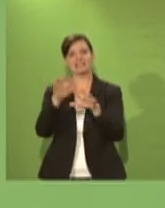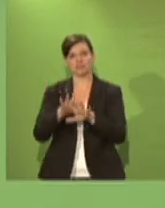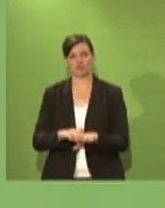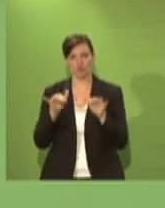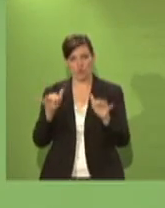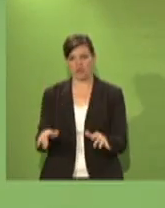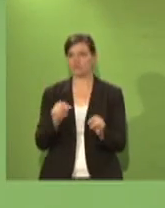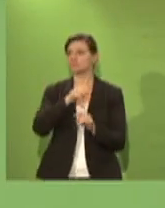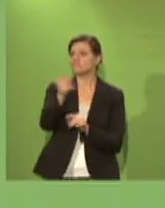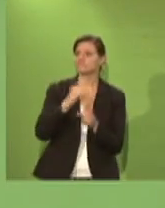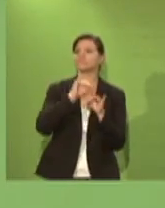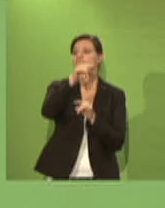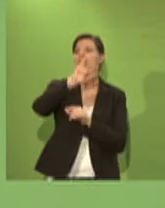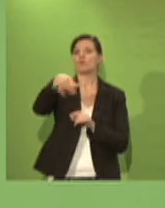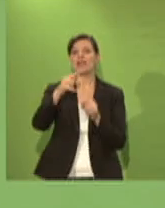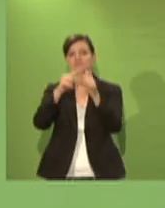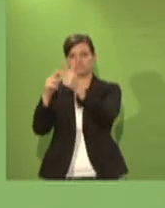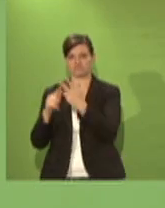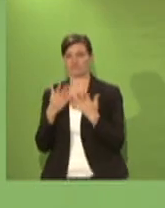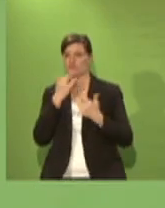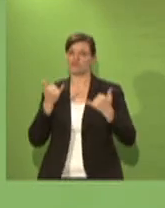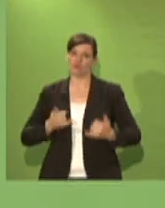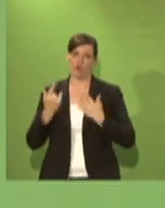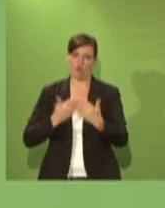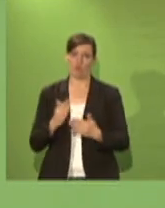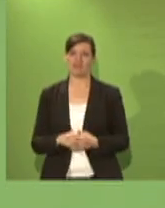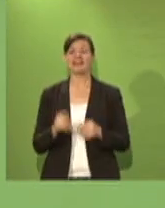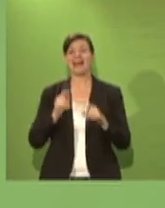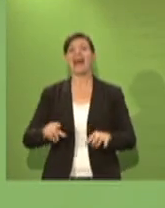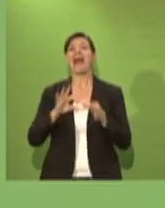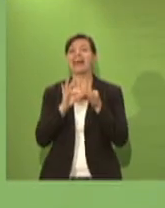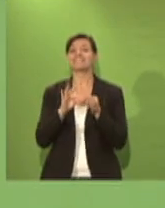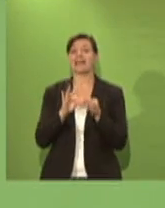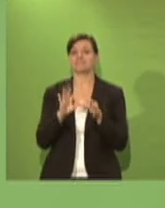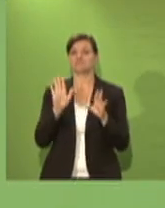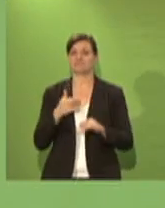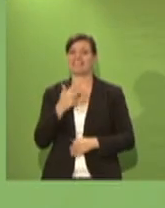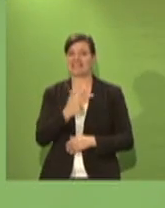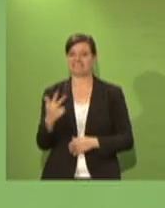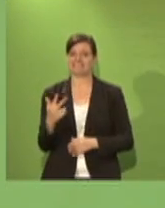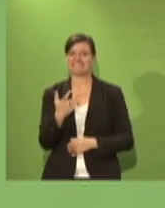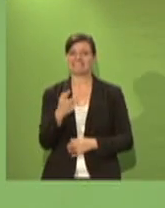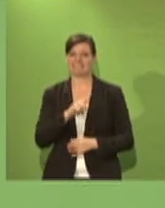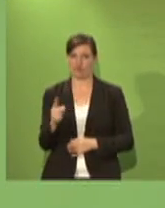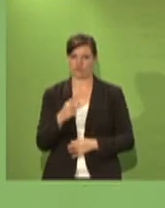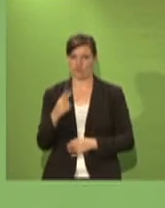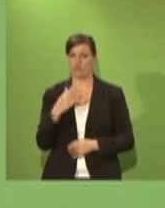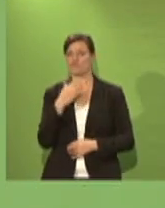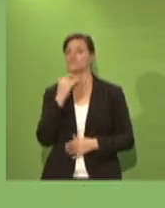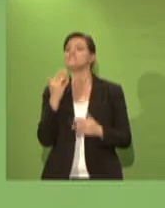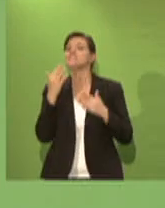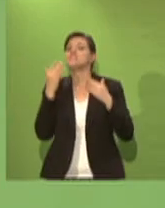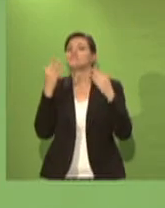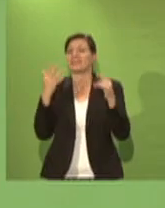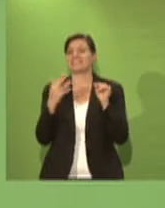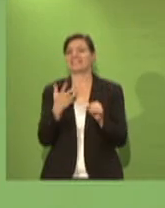die dort Projekte machen. Das möchte ich machen, aber der Ansatz bleibt bei 30.000 Euro und ich möchte auch schaffen, dass wir irgendwann mal diese 30.000 Euro